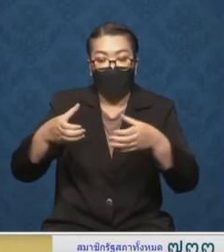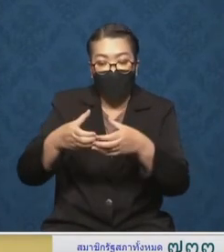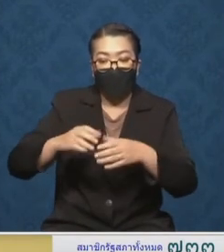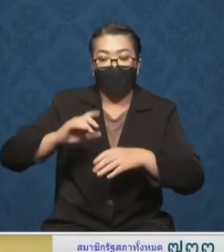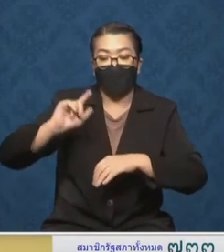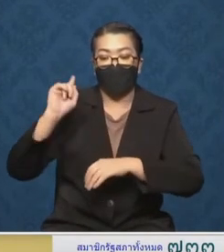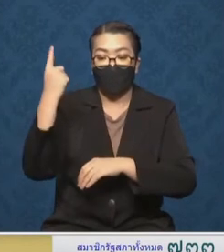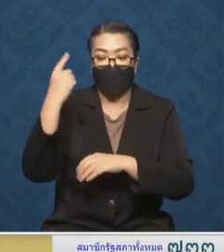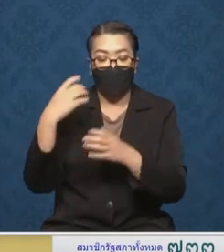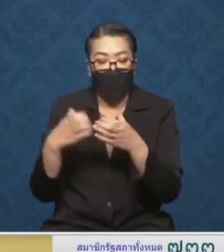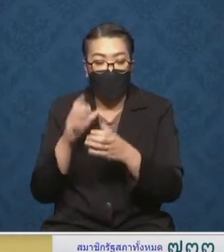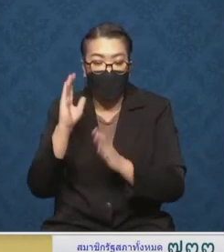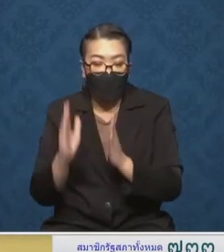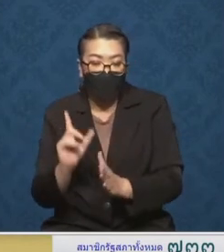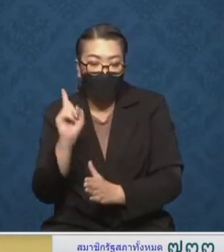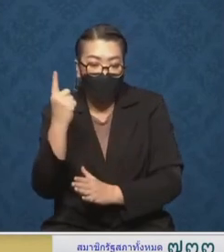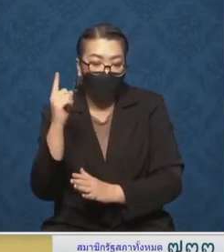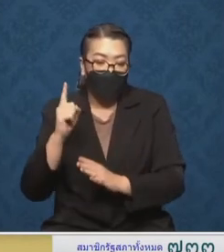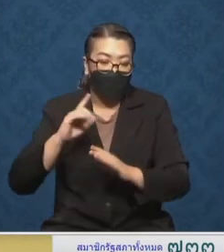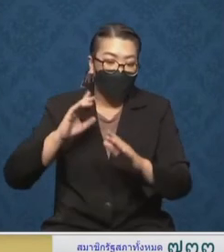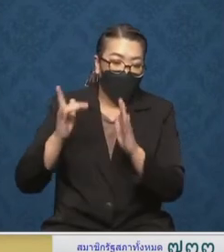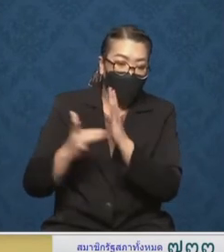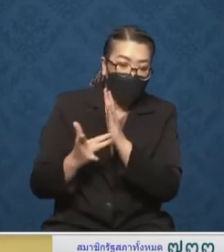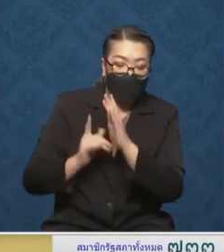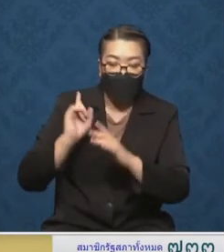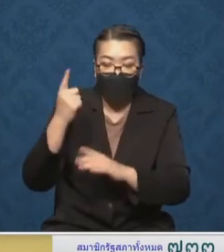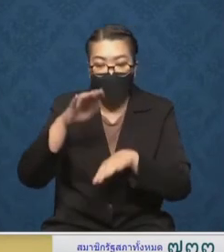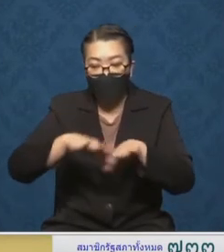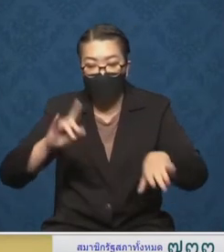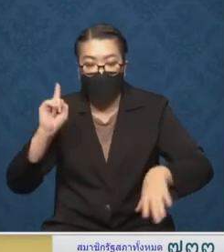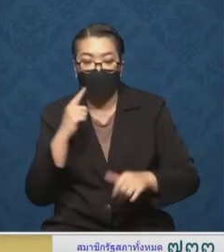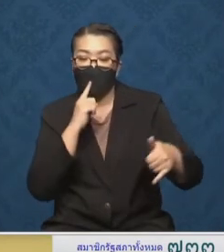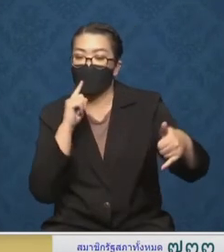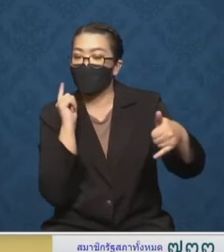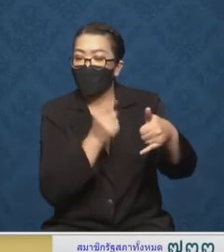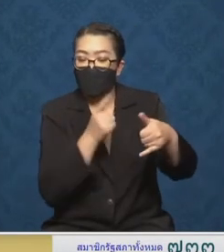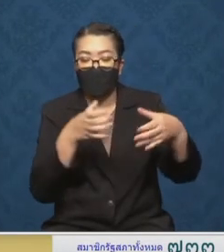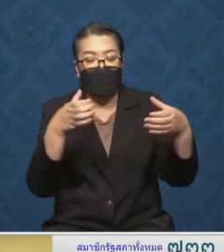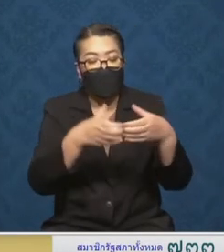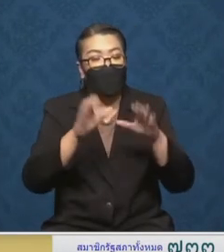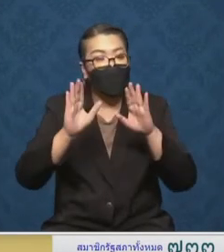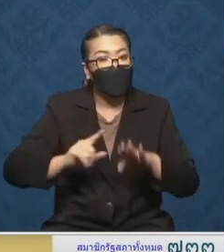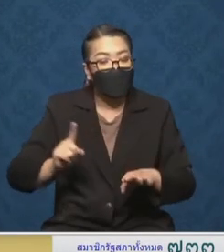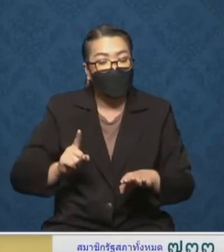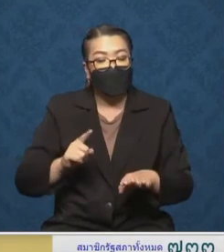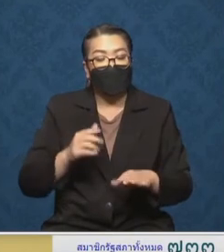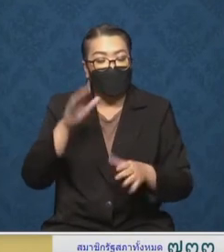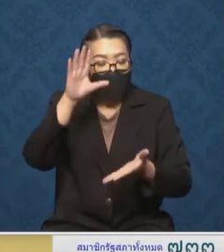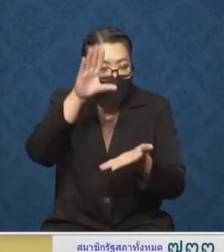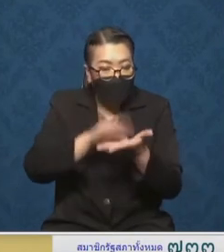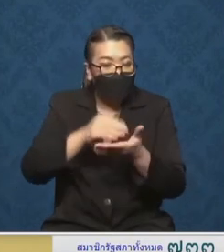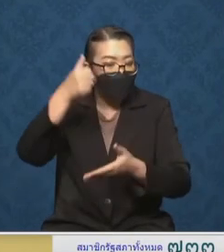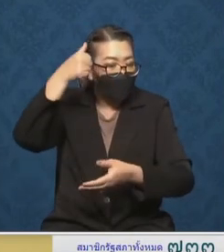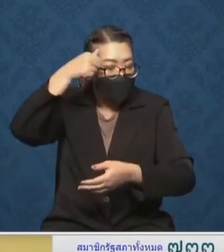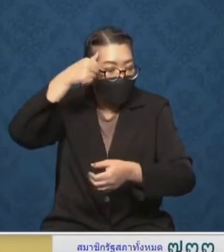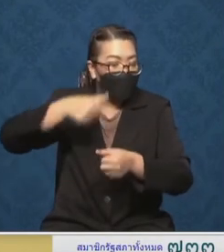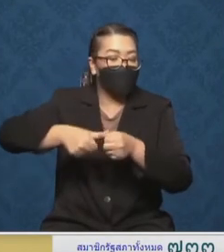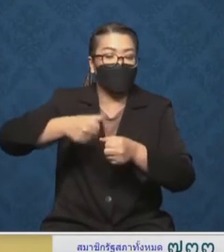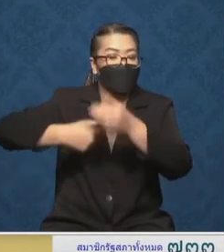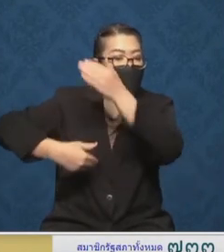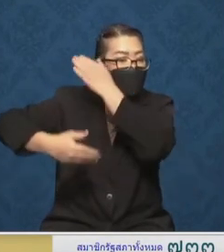ว่าผู้คนและยุคสมัยจะตาลอ้าพวกท่านว่าอย่างไรไว้ในประวัติศาสตร์ของชาติ